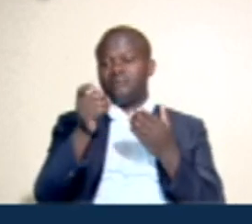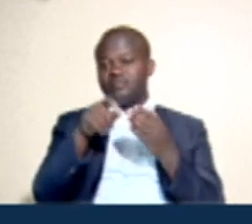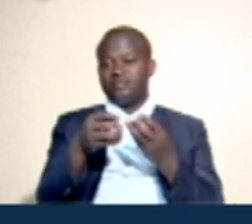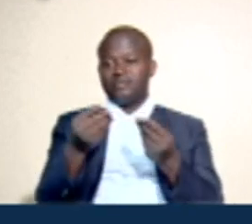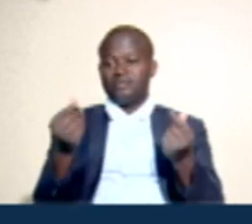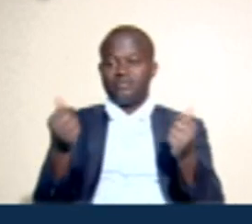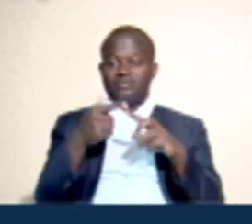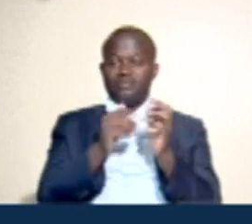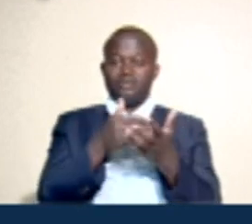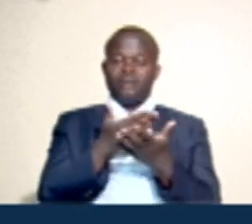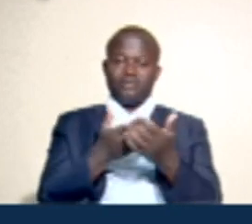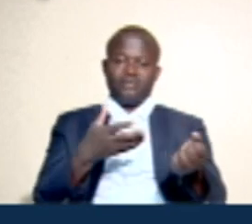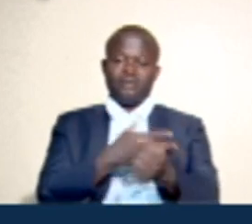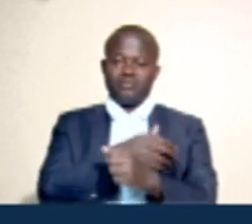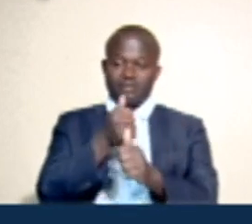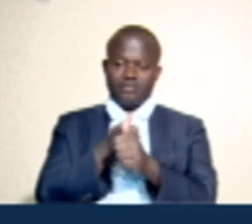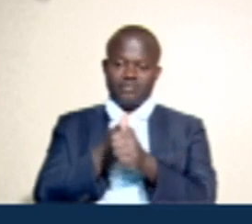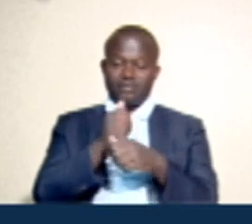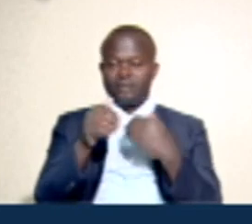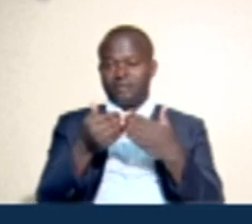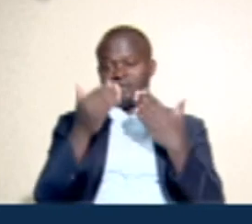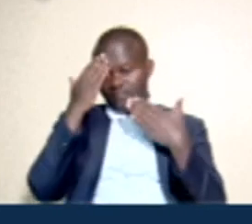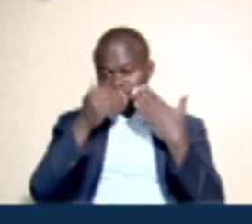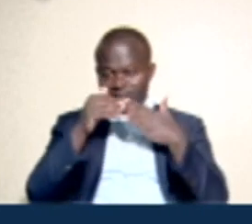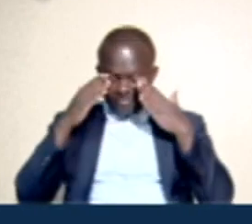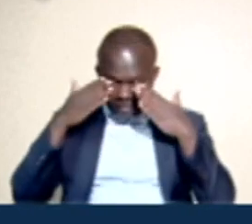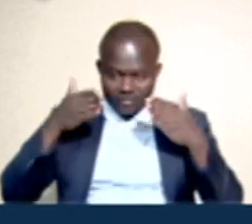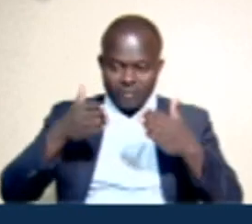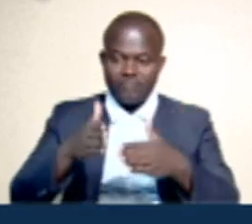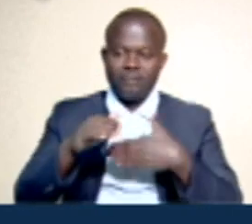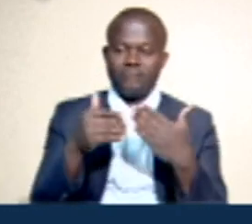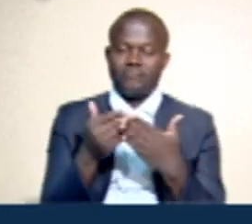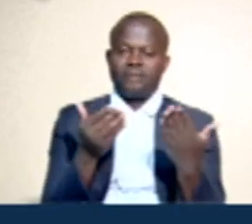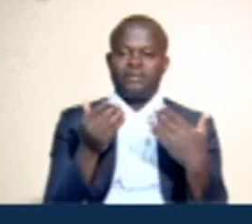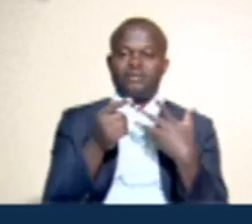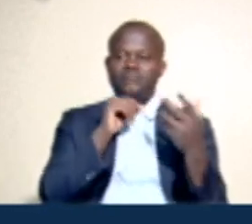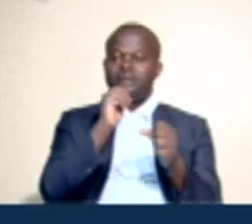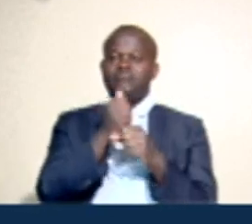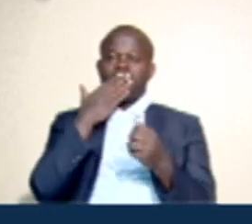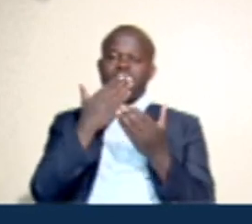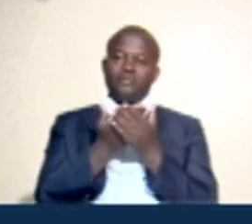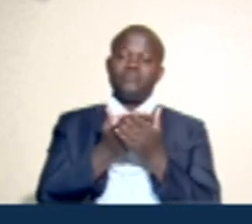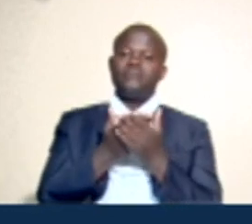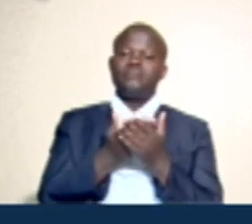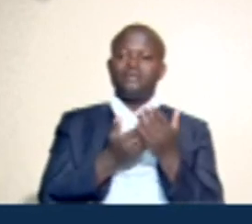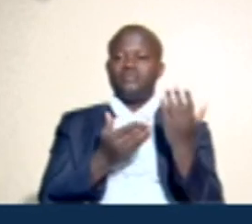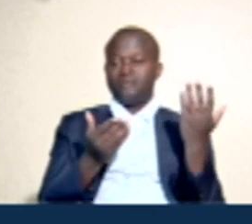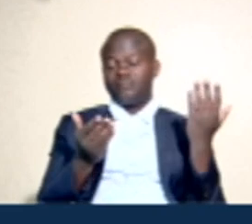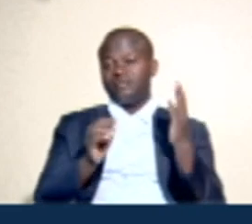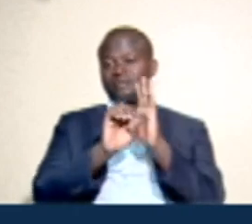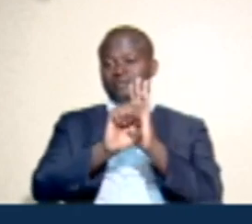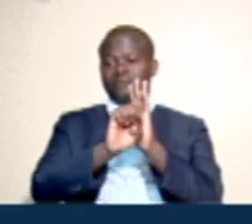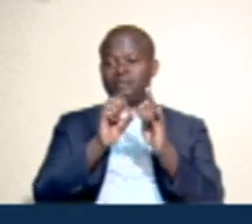gukemuka ari naho nsaba imbaraga za buri muntu, yenda ho kugira ngo tufokasinge ku kutakoze neza tunamureke tumugire